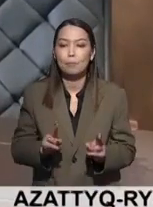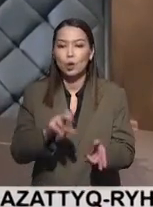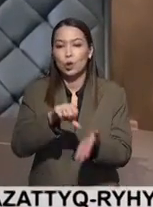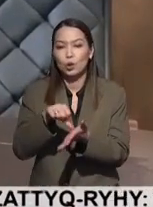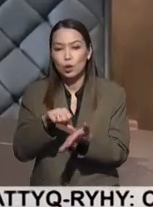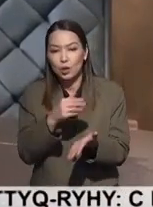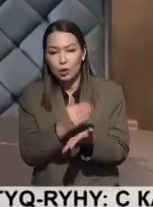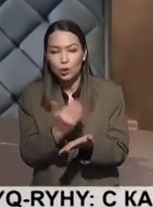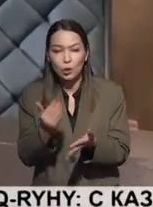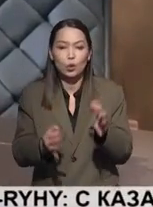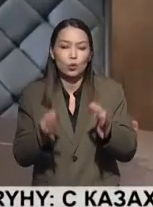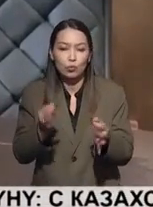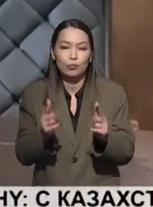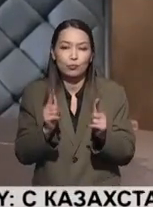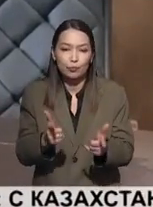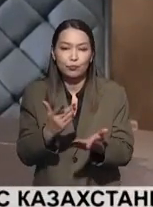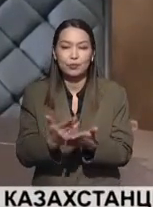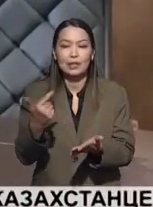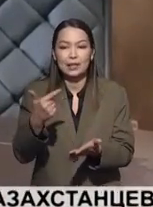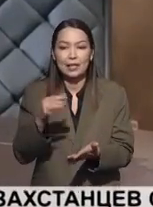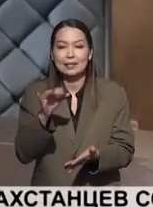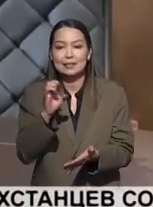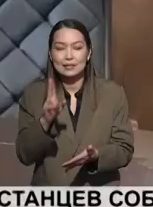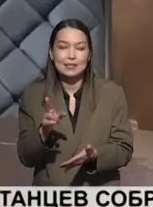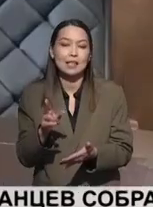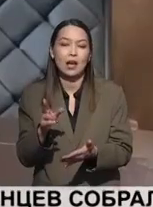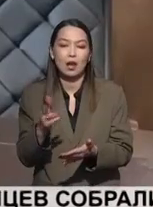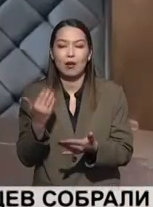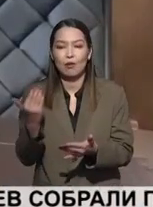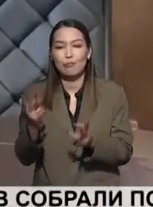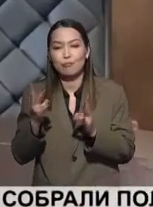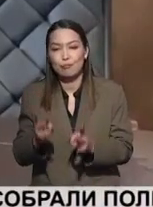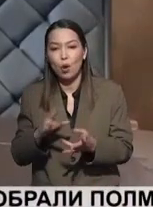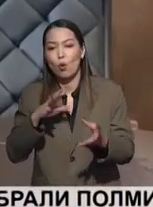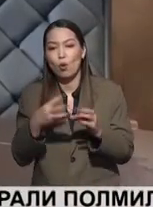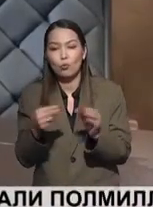Также судом удовлетворен гражданский иск потерпевшей стороны на